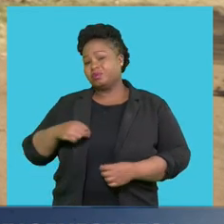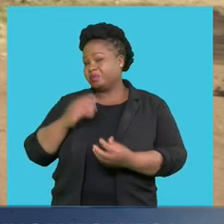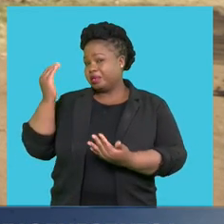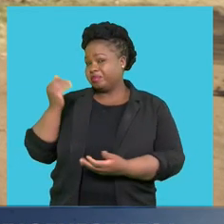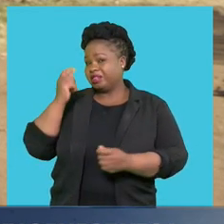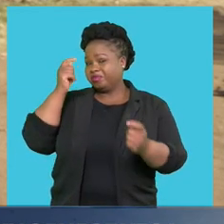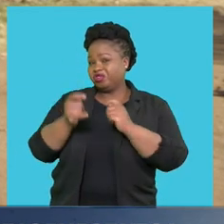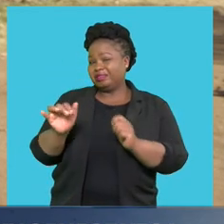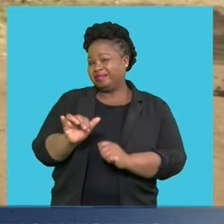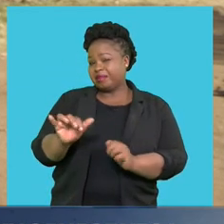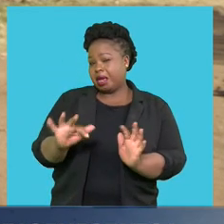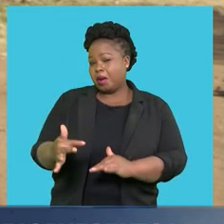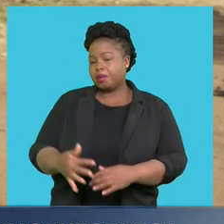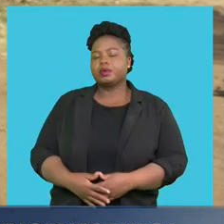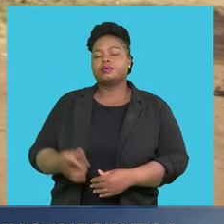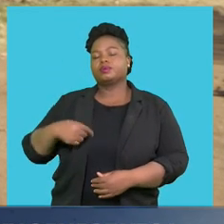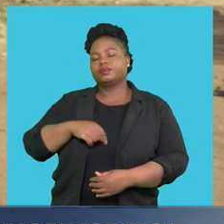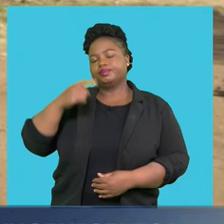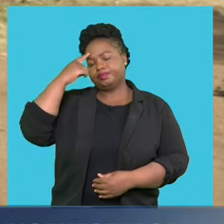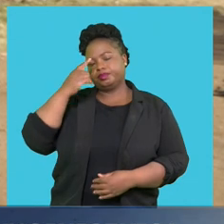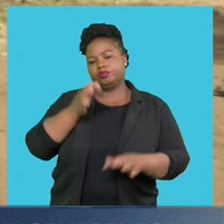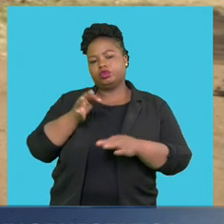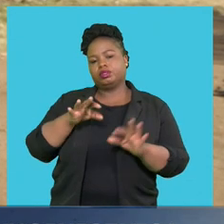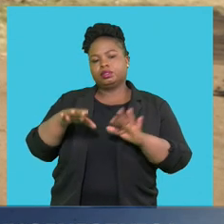silindele kodwa sicabanga ukuthi ama politicians enze